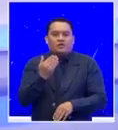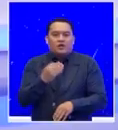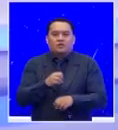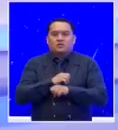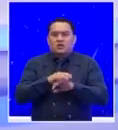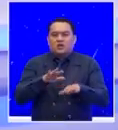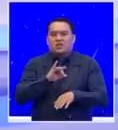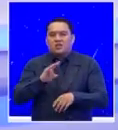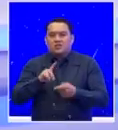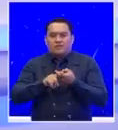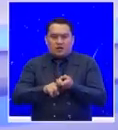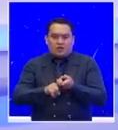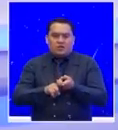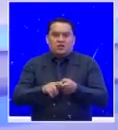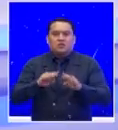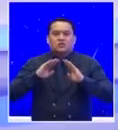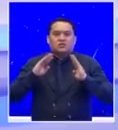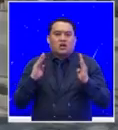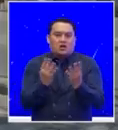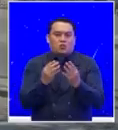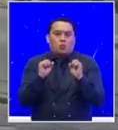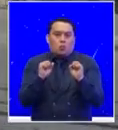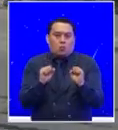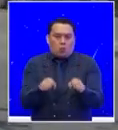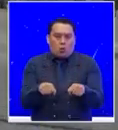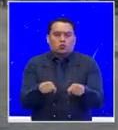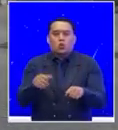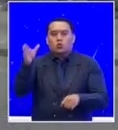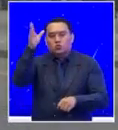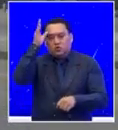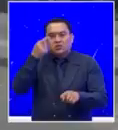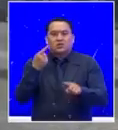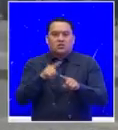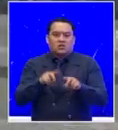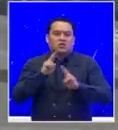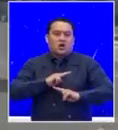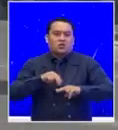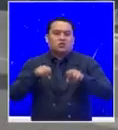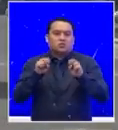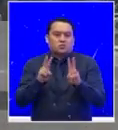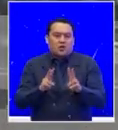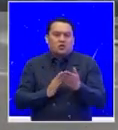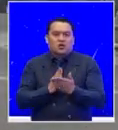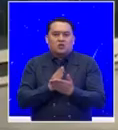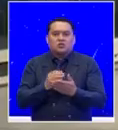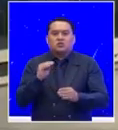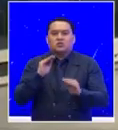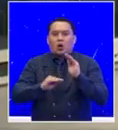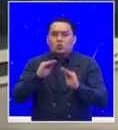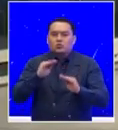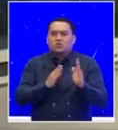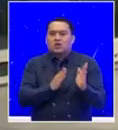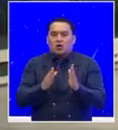Разносчика инфекции могут также изолировать. По заказу Брюсселя ученые, техники и сотрудники спецслужб разработали